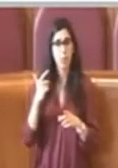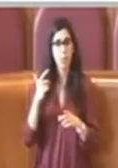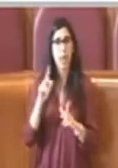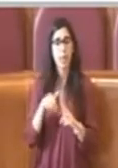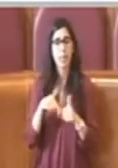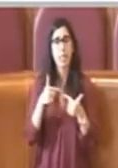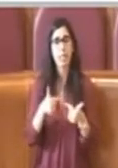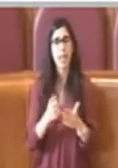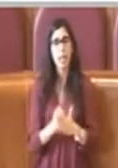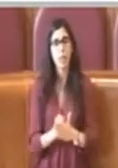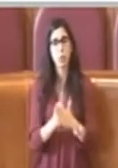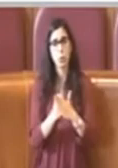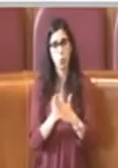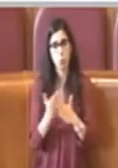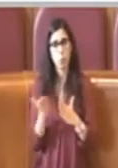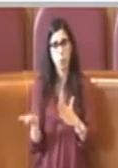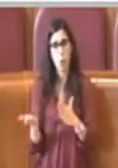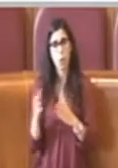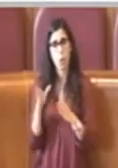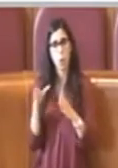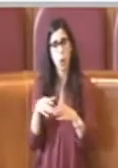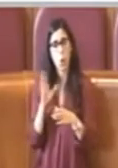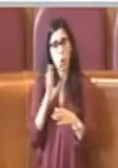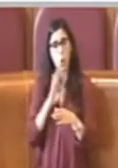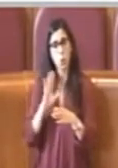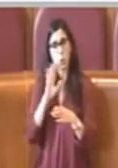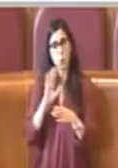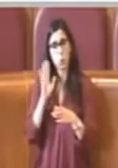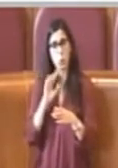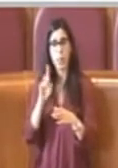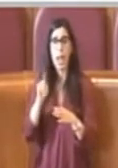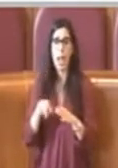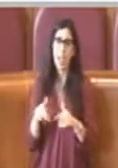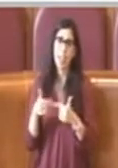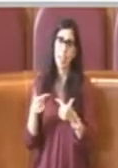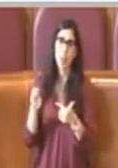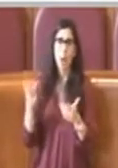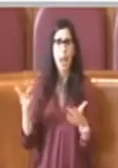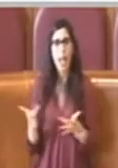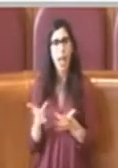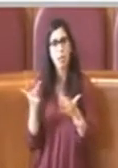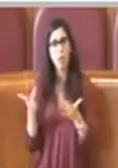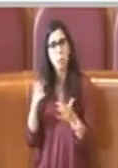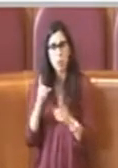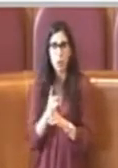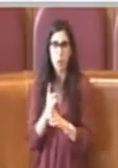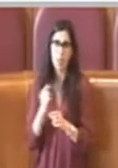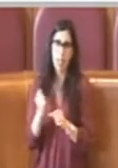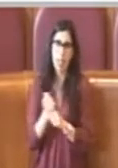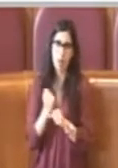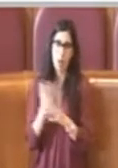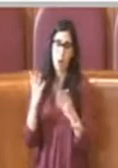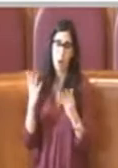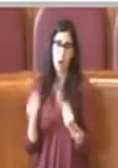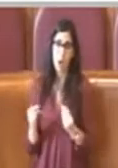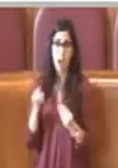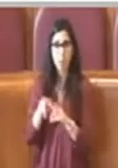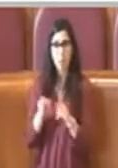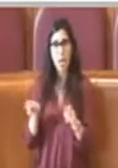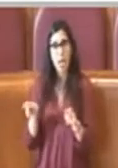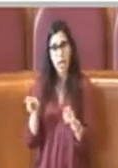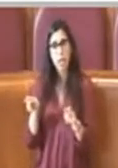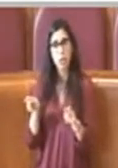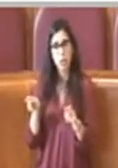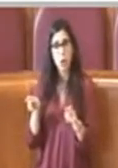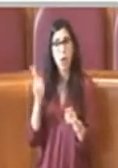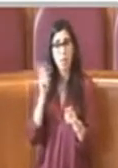dare questo supporto e anche in qualche modo alleggerire le incombenze delle persone che poi di fatto sono iscritte